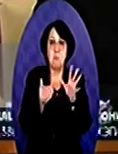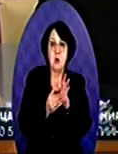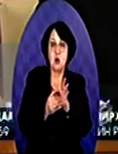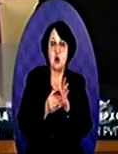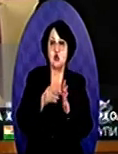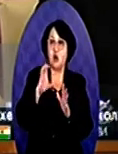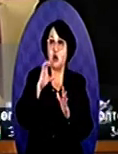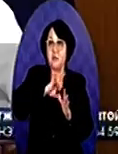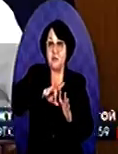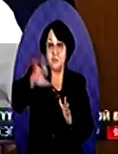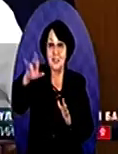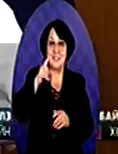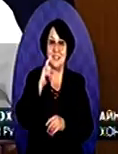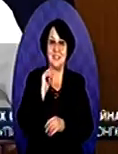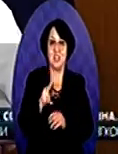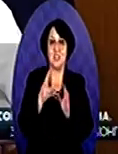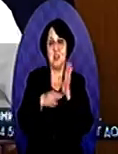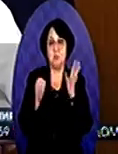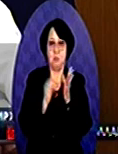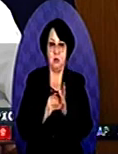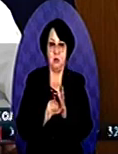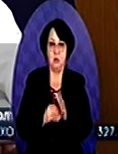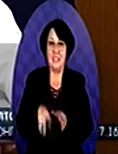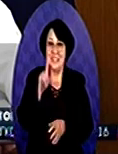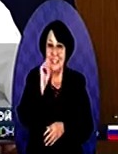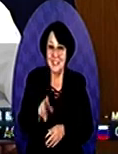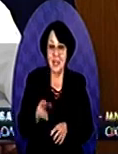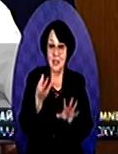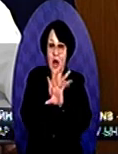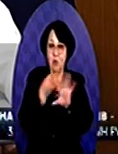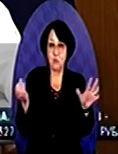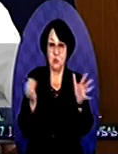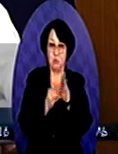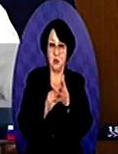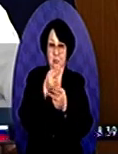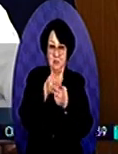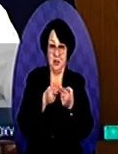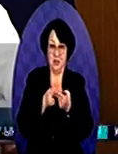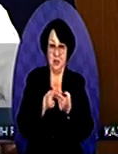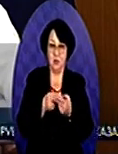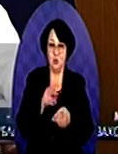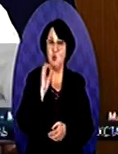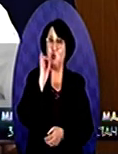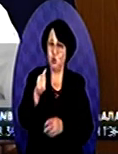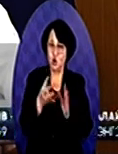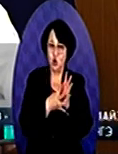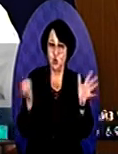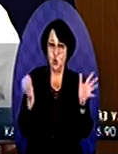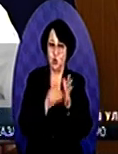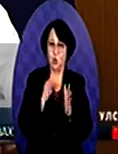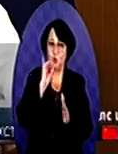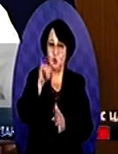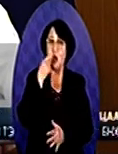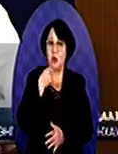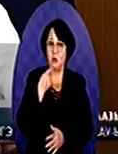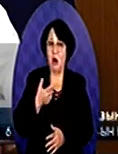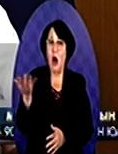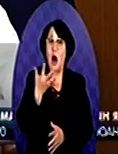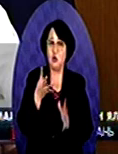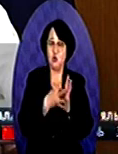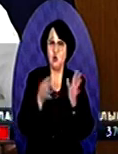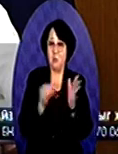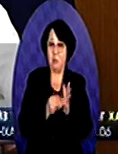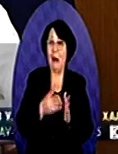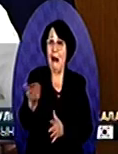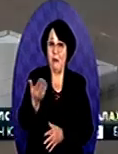бол сая 90 сая төгрөг байна. Сая 800 сая төгрөг л байна шүү дээ. Билетний чинь үн 900 сая гэж юу ярьдаг юм? Хаана 900 сая байгаа юм? Та нар өөрөө